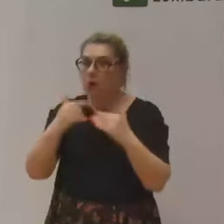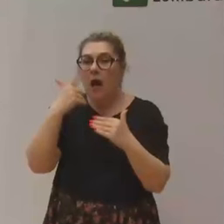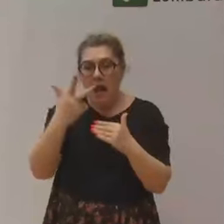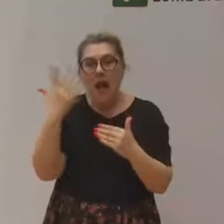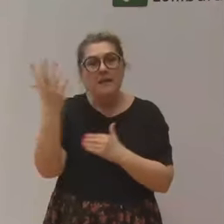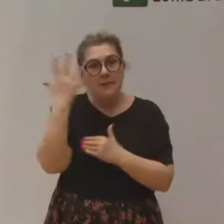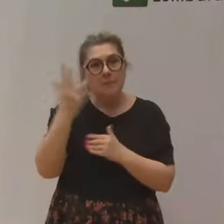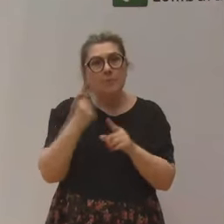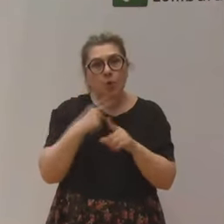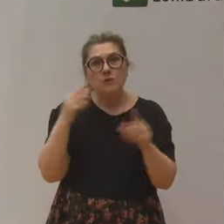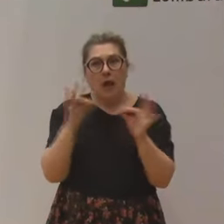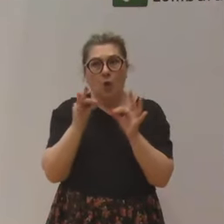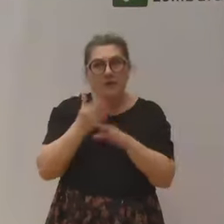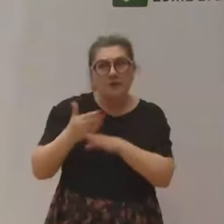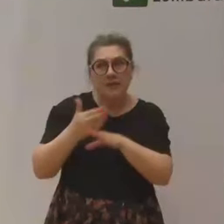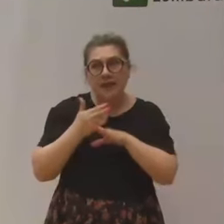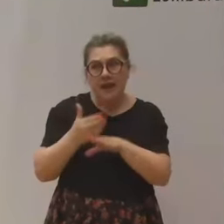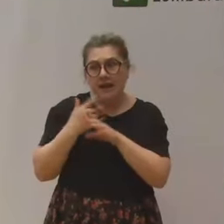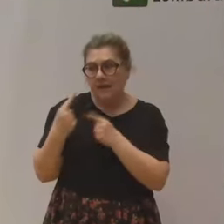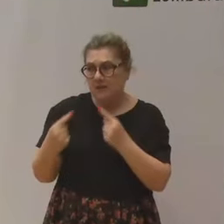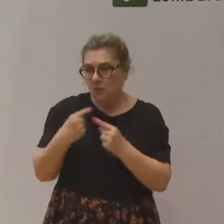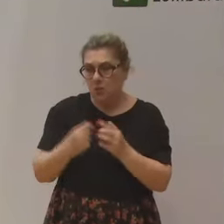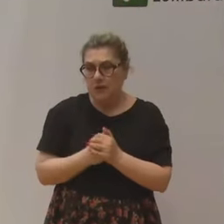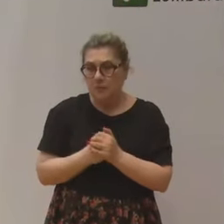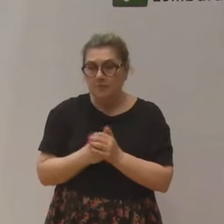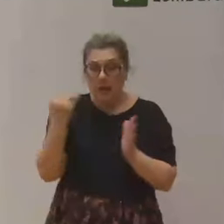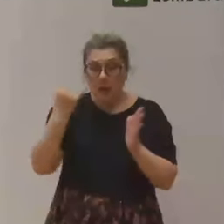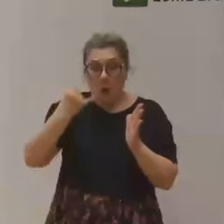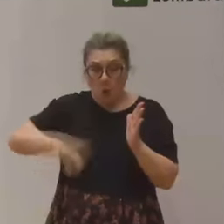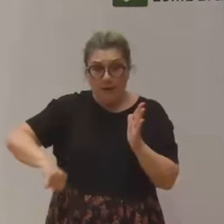da condividere e da discutere. L'ultimo